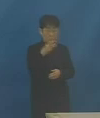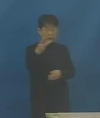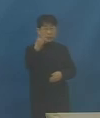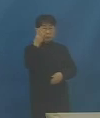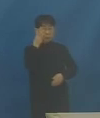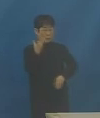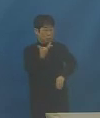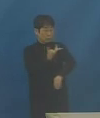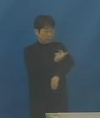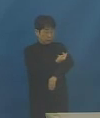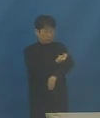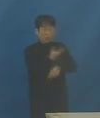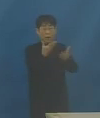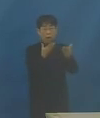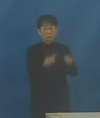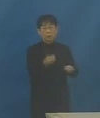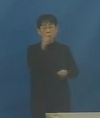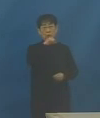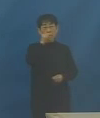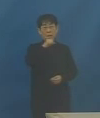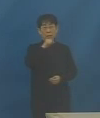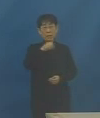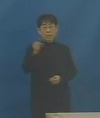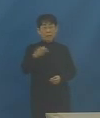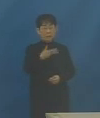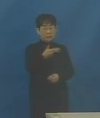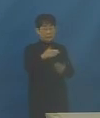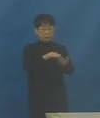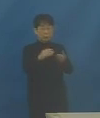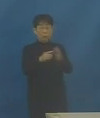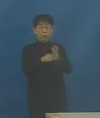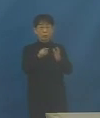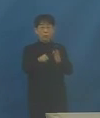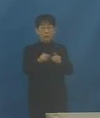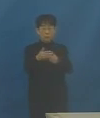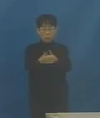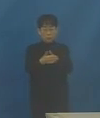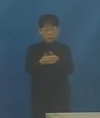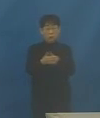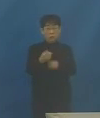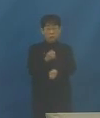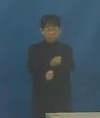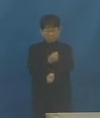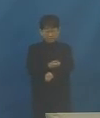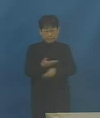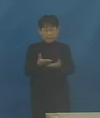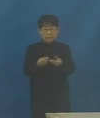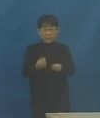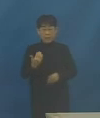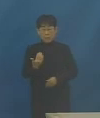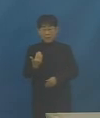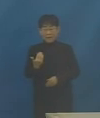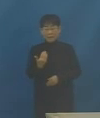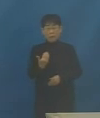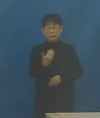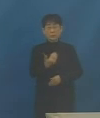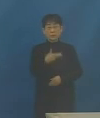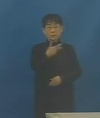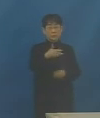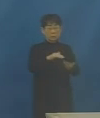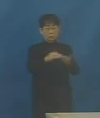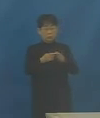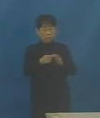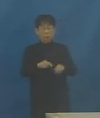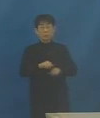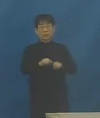ましたがまたあの市町村の方でも51個尽力いただきまして今あの順次前倒しを各所を進めたていただい